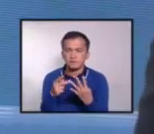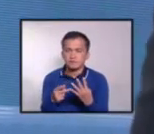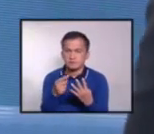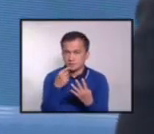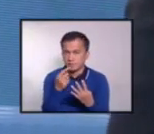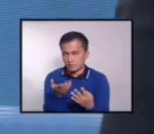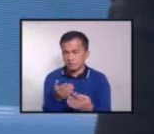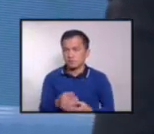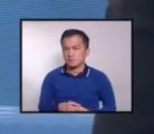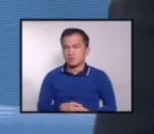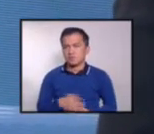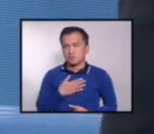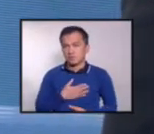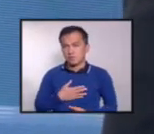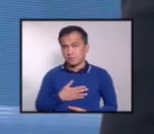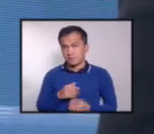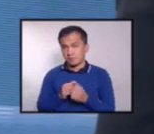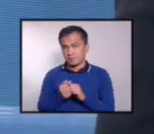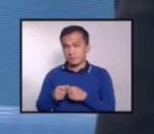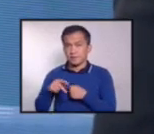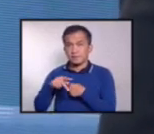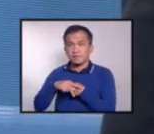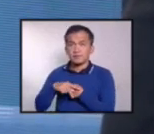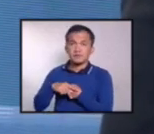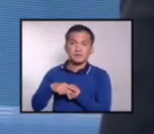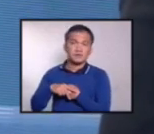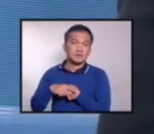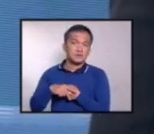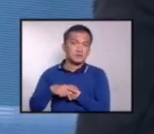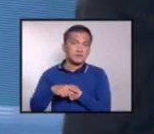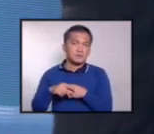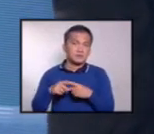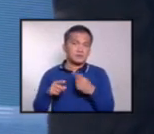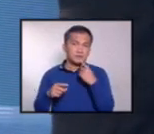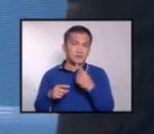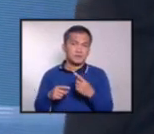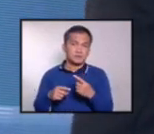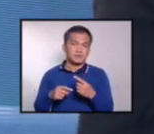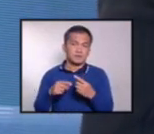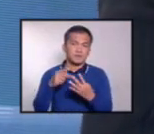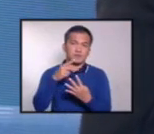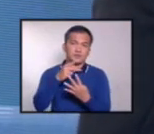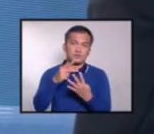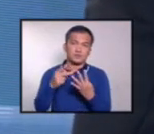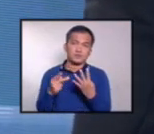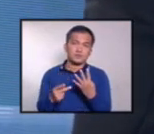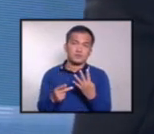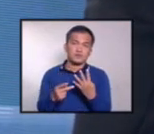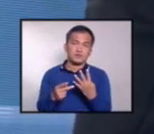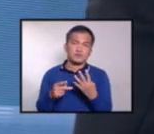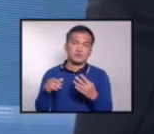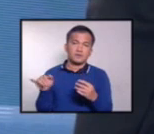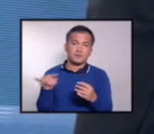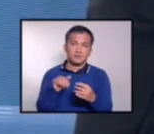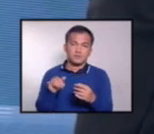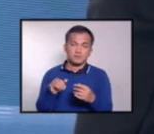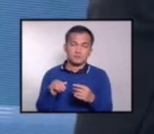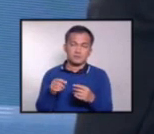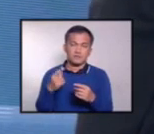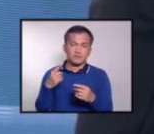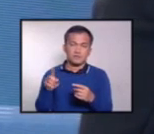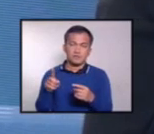mo. Gusto mo maging permanent. Pero sabi nga nila, yung 4Ps ay para yan